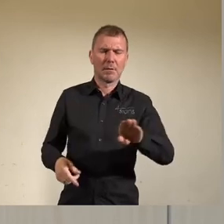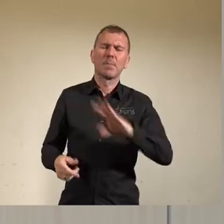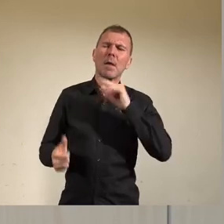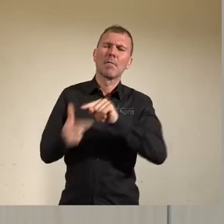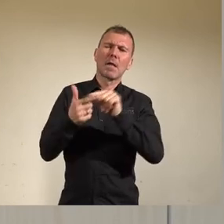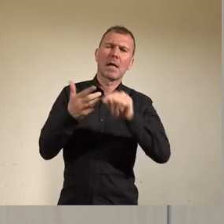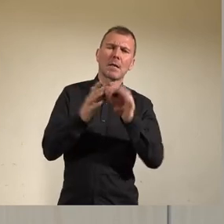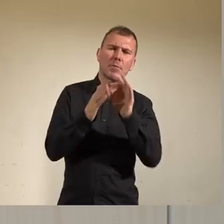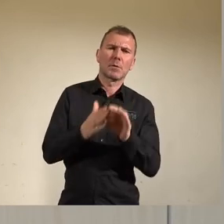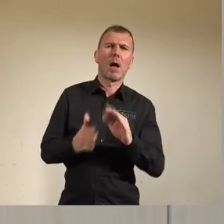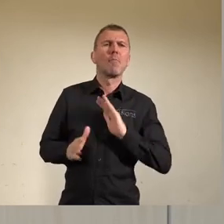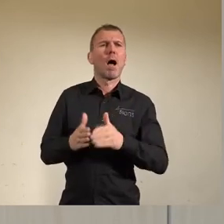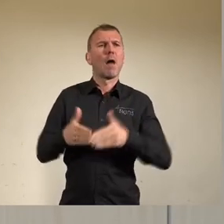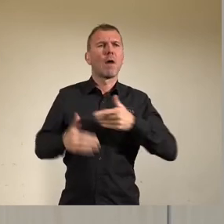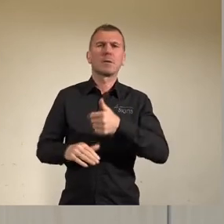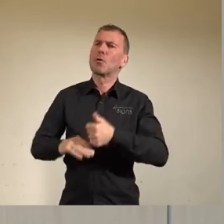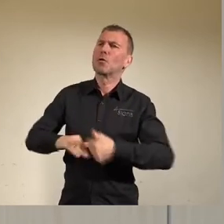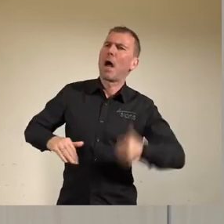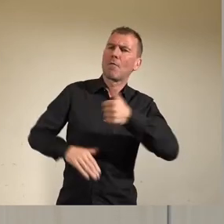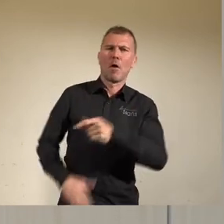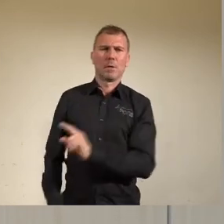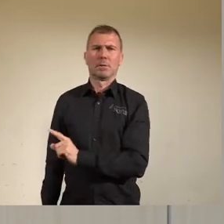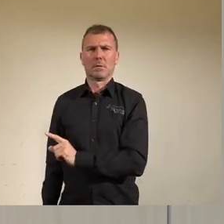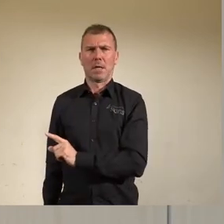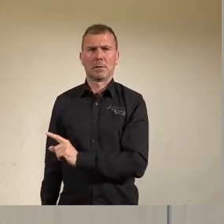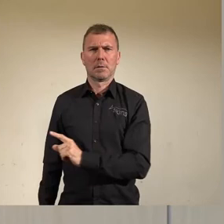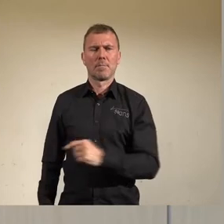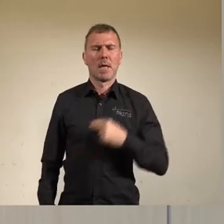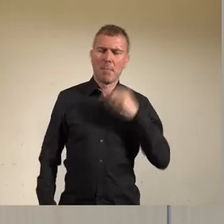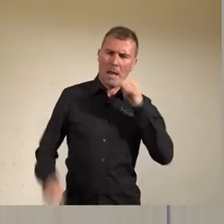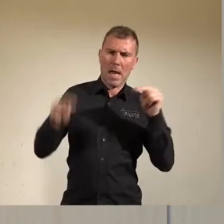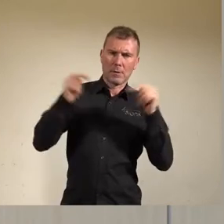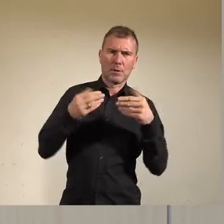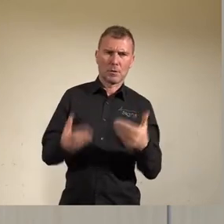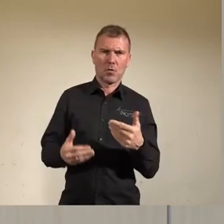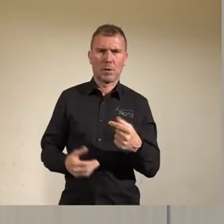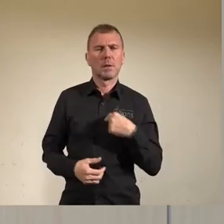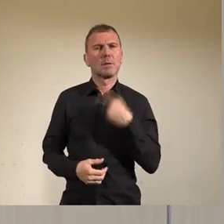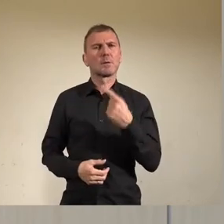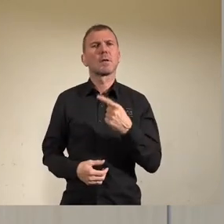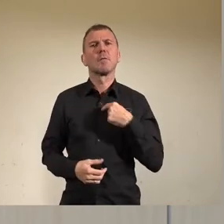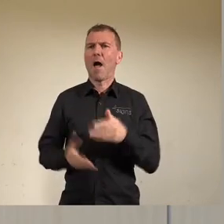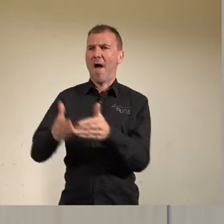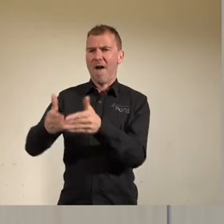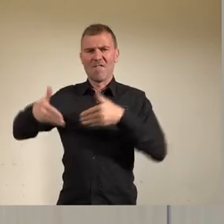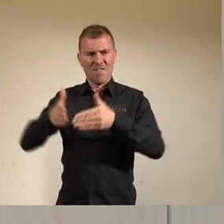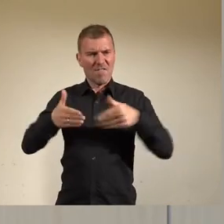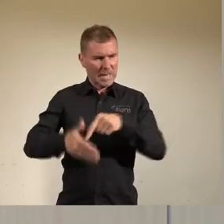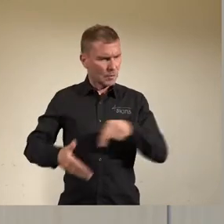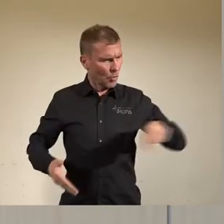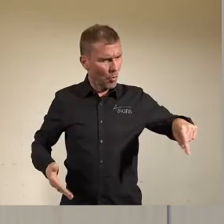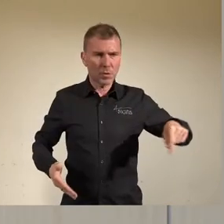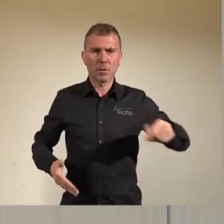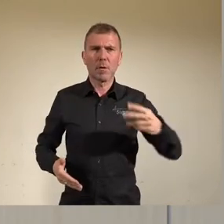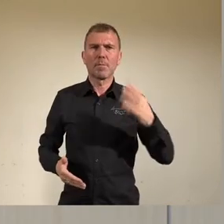meine eigene Fraktion hervorheben, weil meine Ansicht eine andere ist. Sie geht so, dass ich sage, wir stellen Fraktionen und ihre